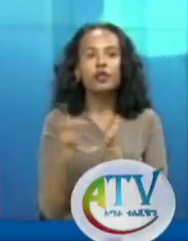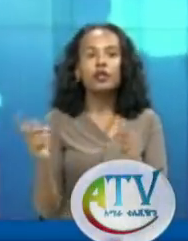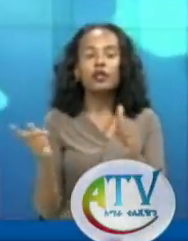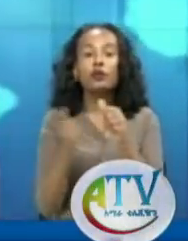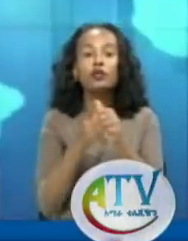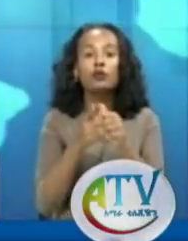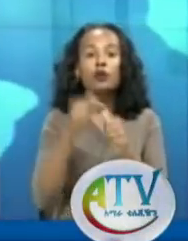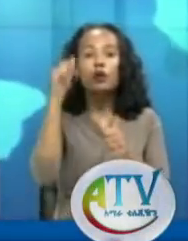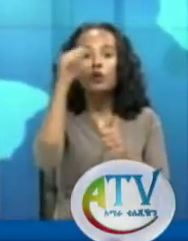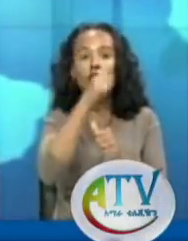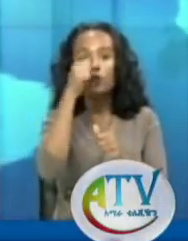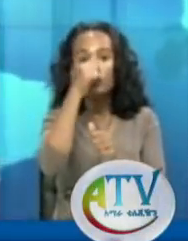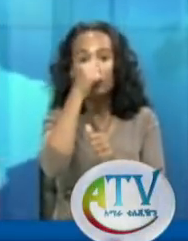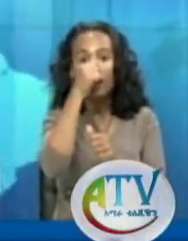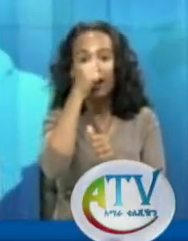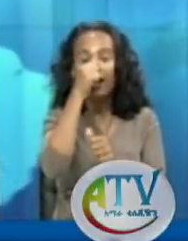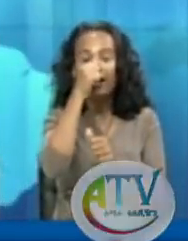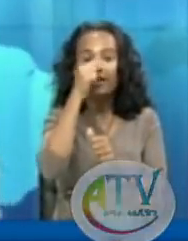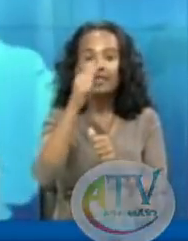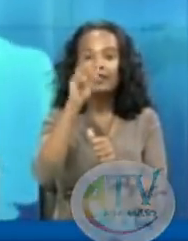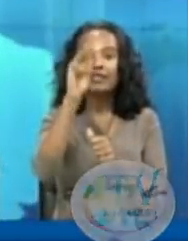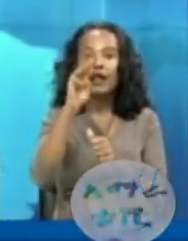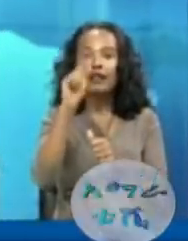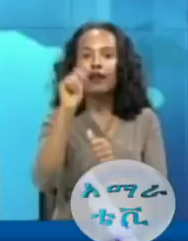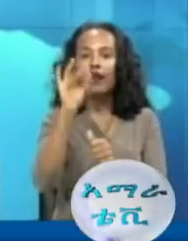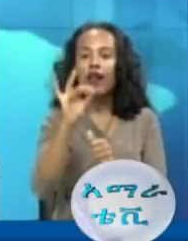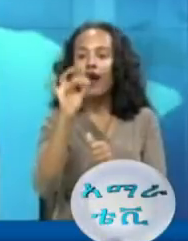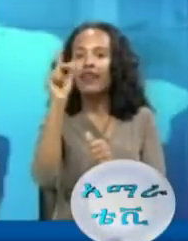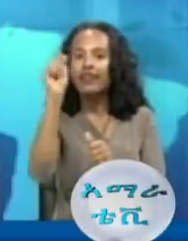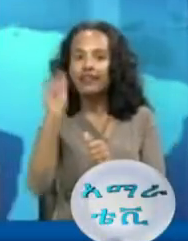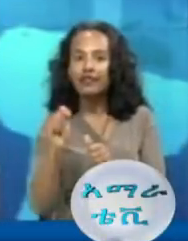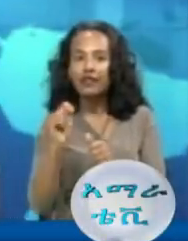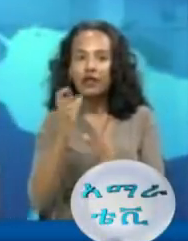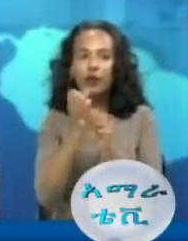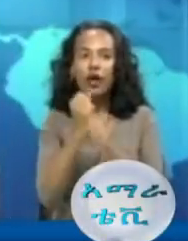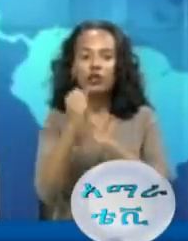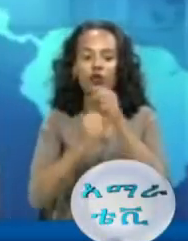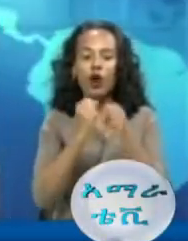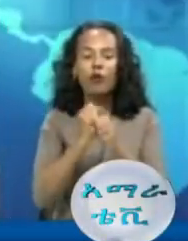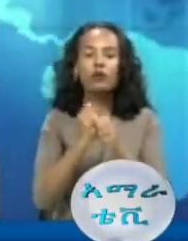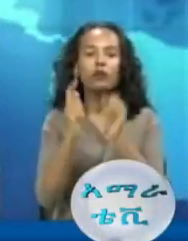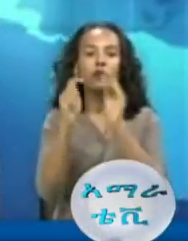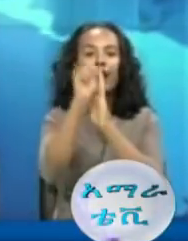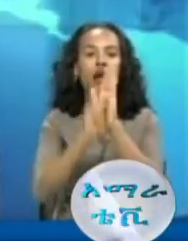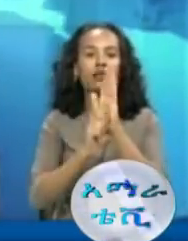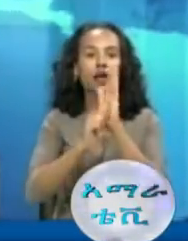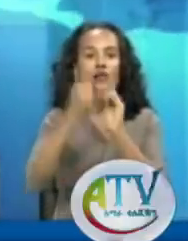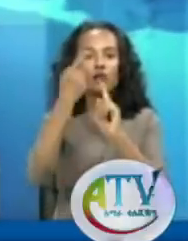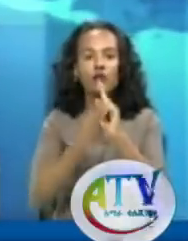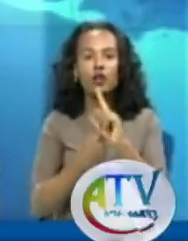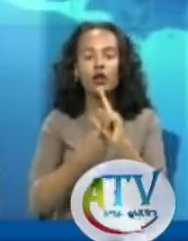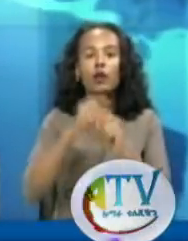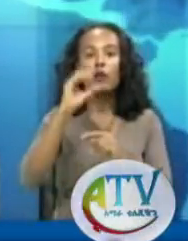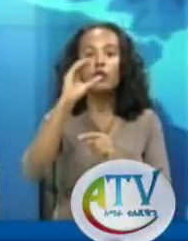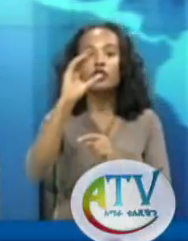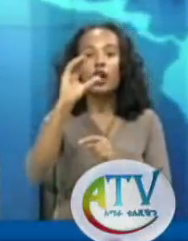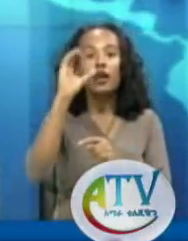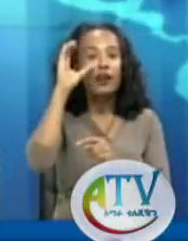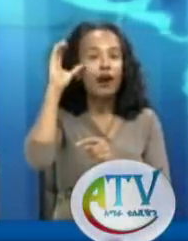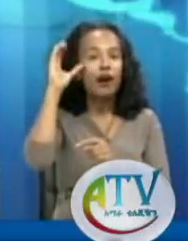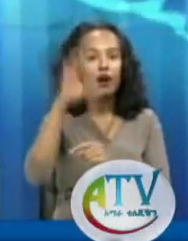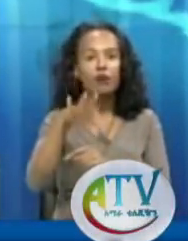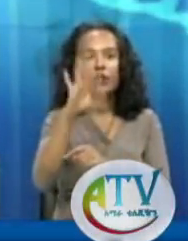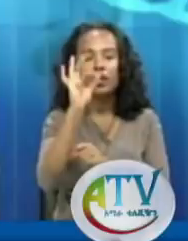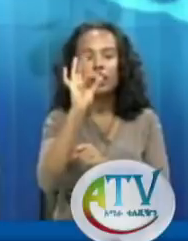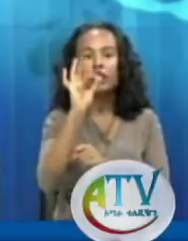የመጀመሪያው የኢትዮጵያ ሳተላይት በያዝነው ዓመት በታህሳስ ወር በቻይና ከሚገኝ